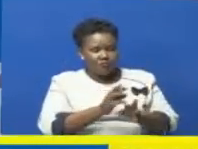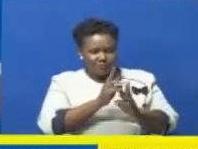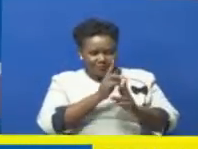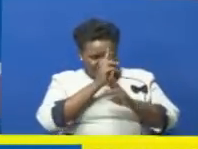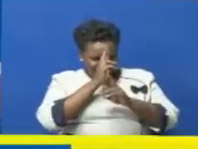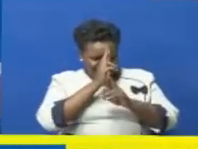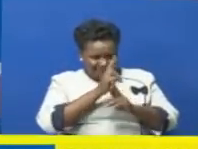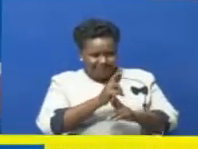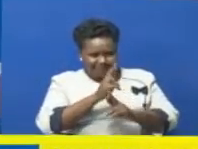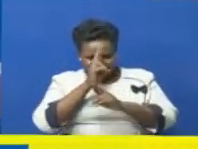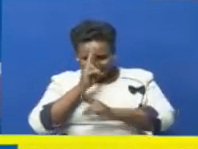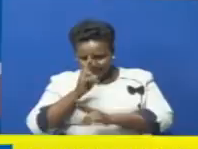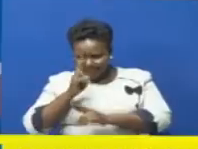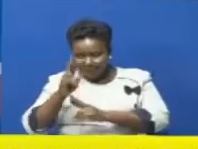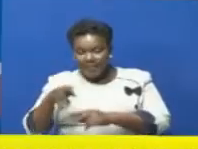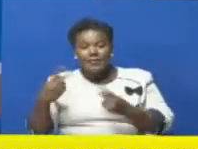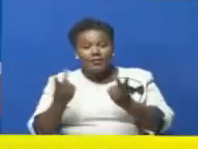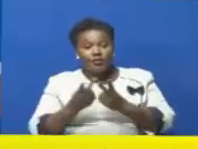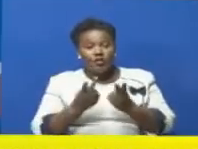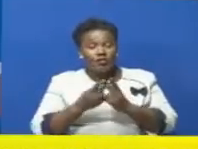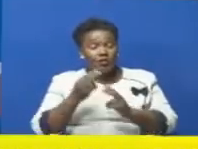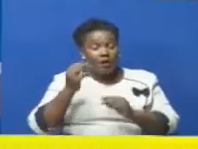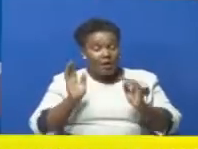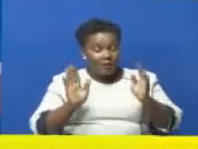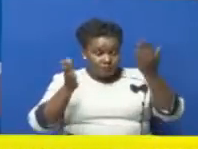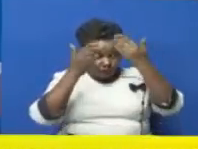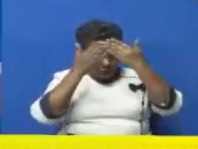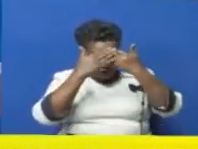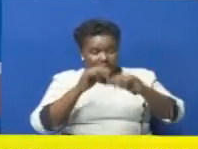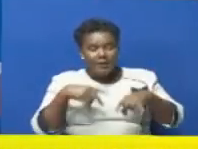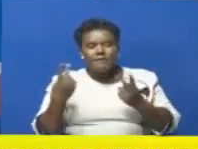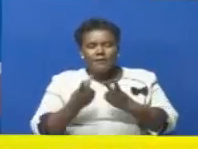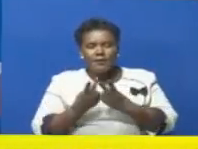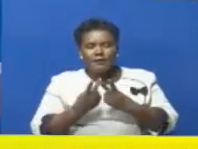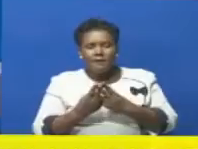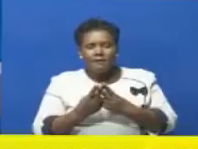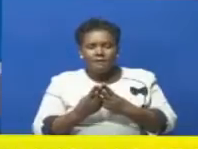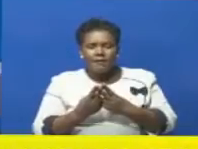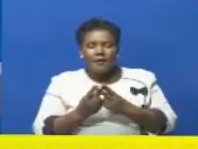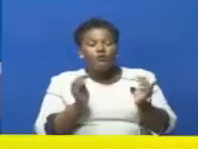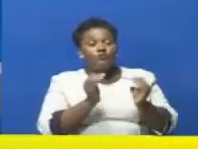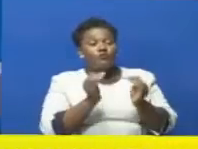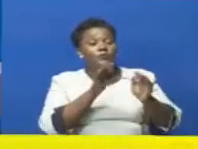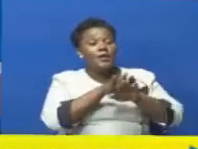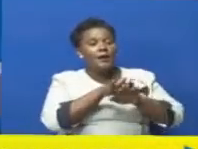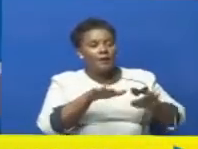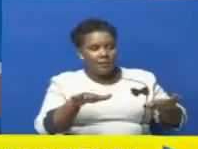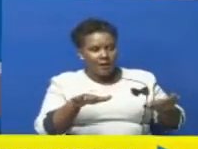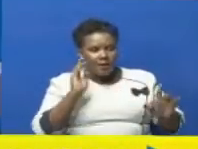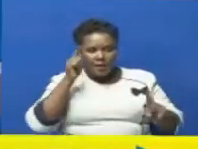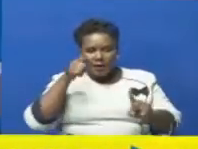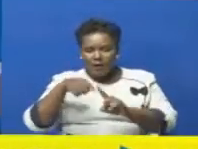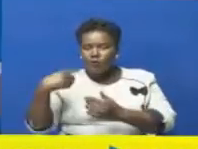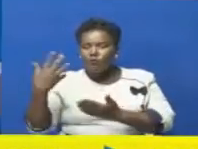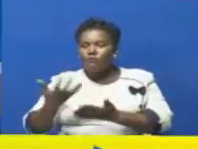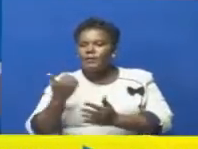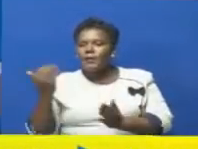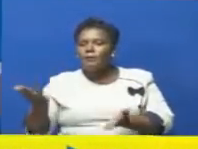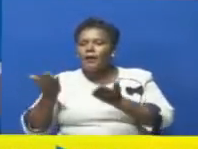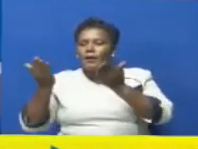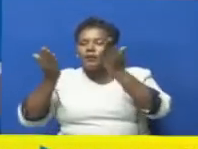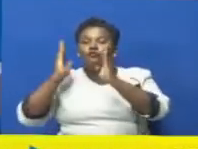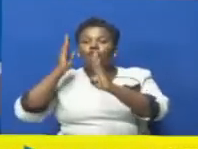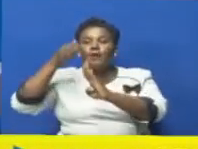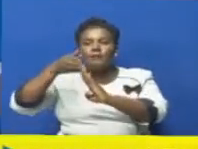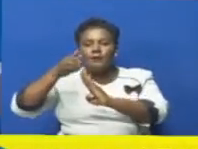Muhammad sallallahu alaihi wasallam, sambamba na kuienzi amani ili kuwezesha jamii kufikia maendeleo yaliyokusudiwa. Waziri Mkuu Majaliwa